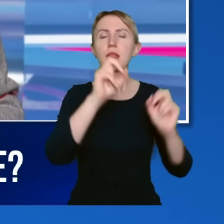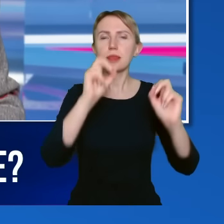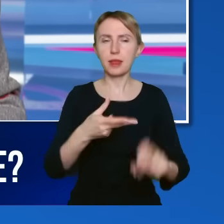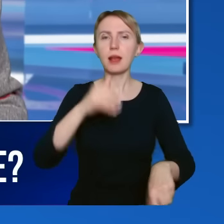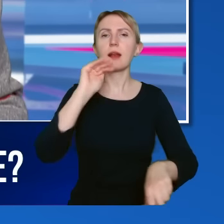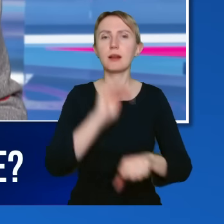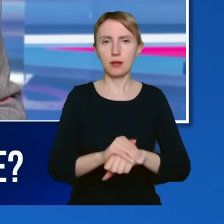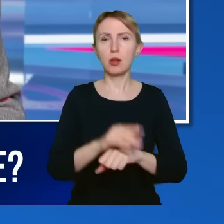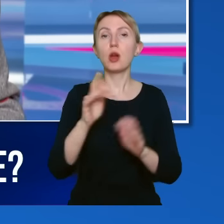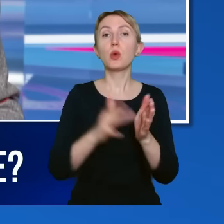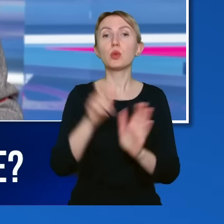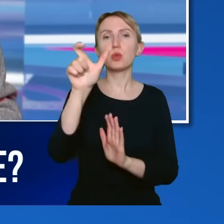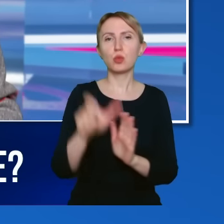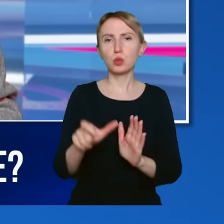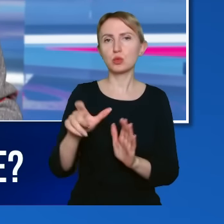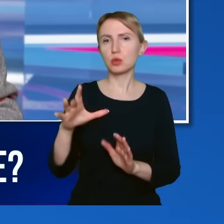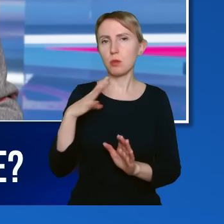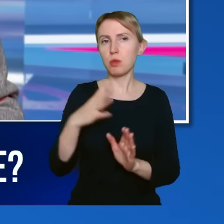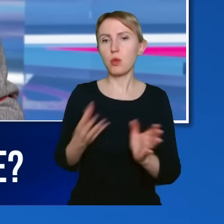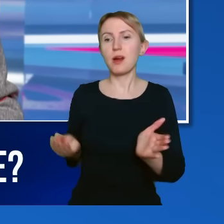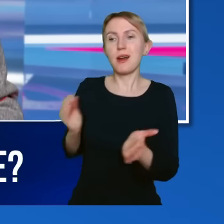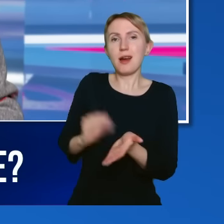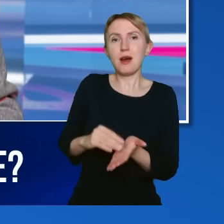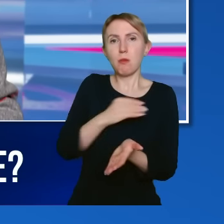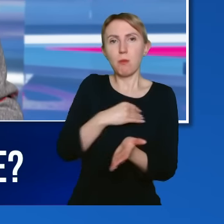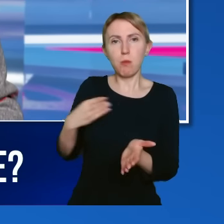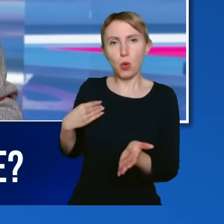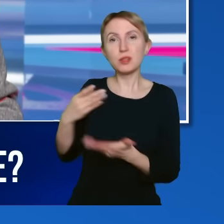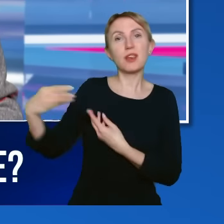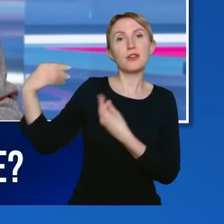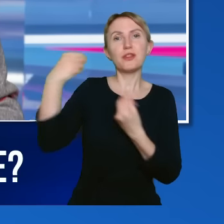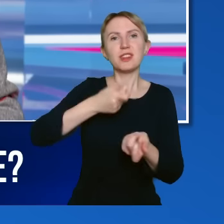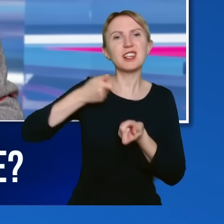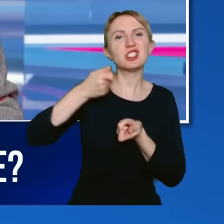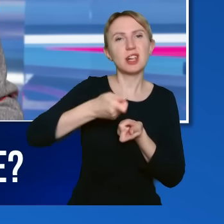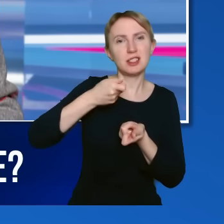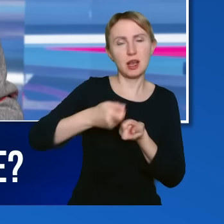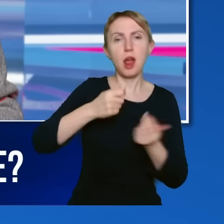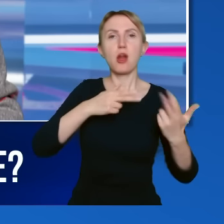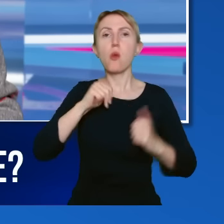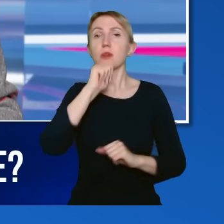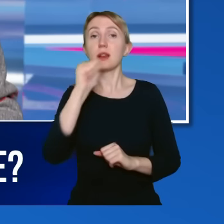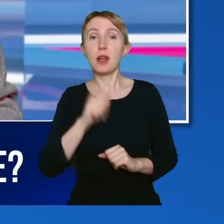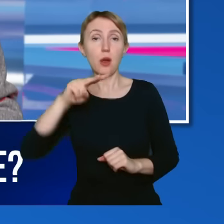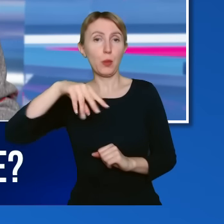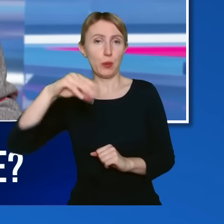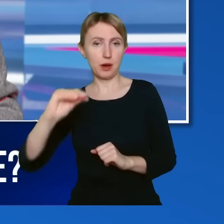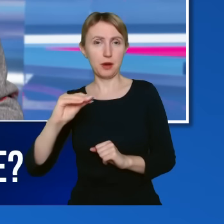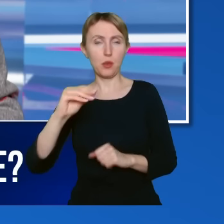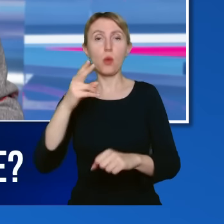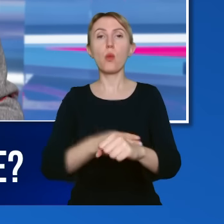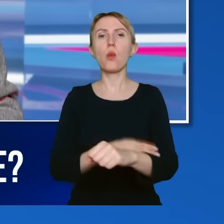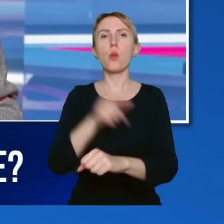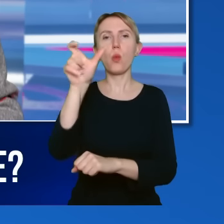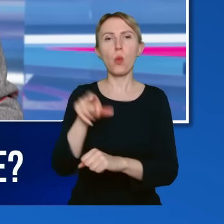że Tusk został zainstalowany w Polsce poprzez mechanizm finansowego szantażu. Komisja Europejska i Unia Europejska, urzędnicy, eurokraci,